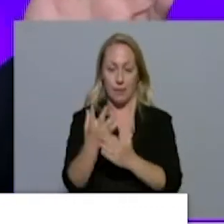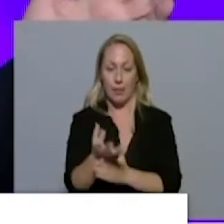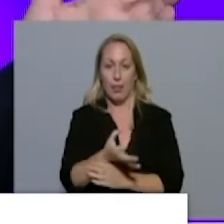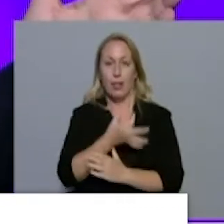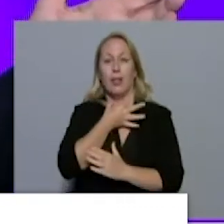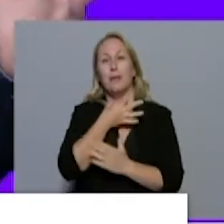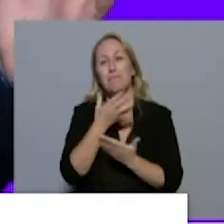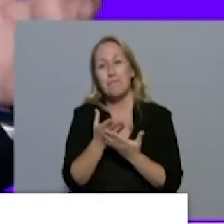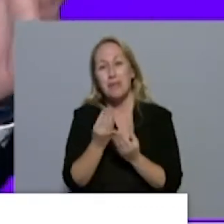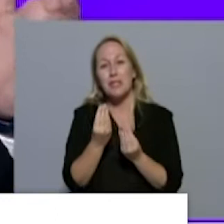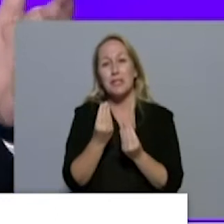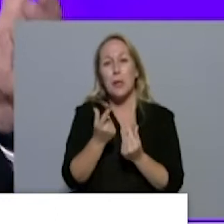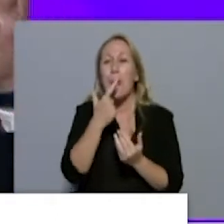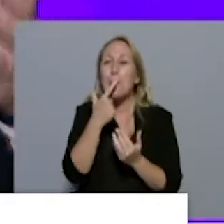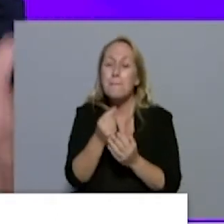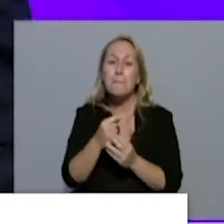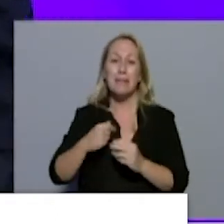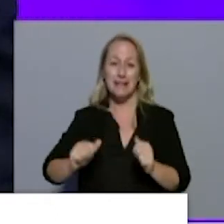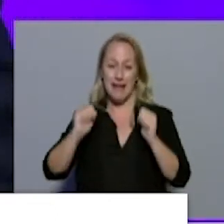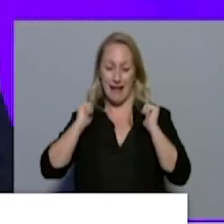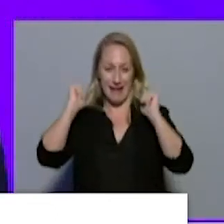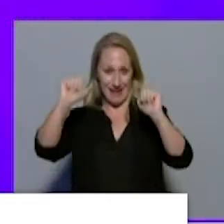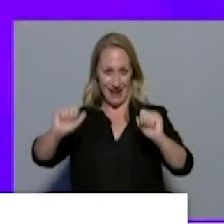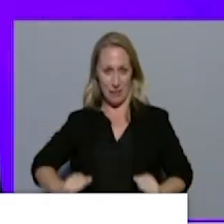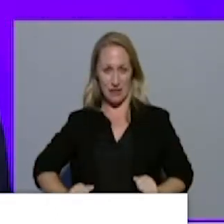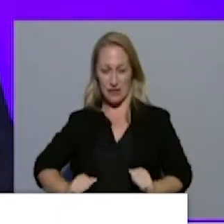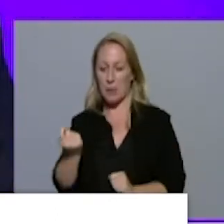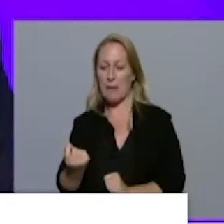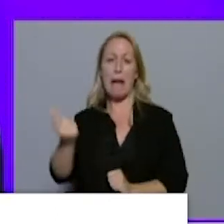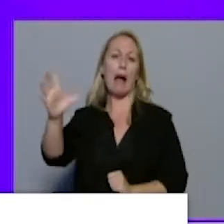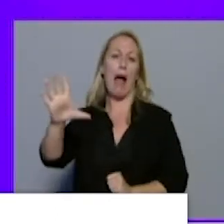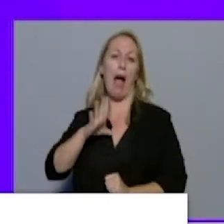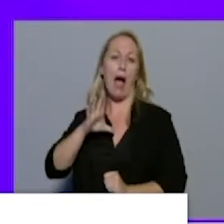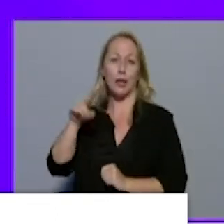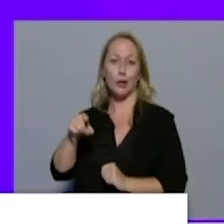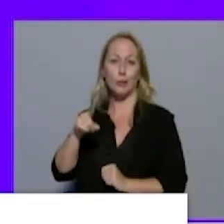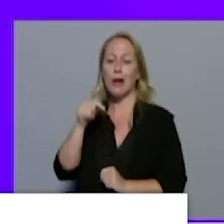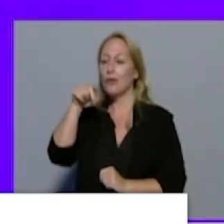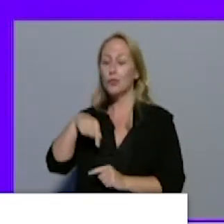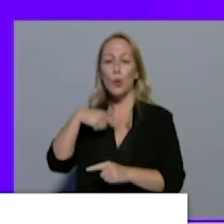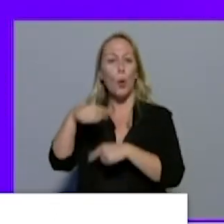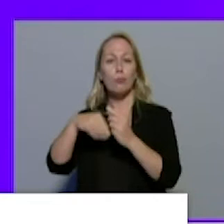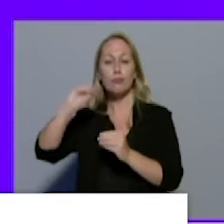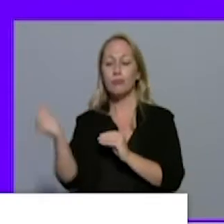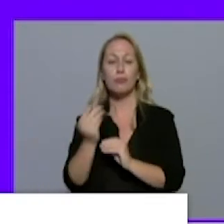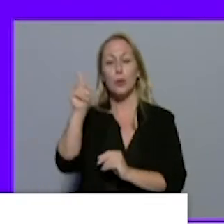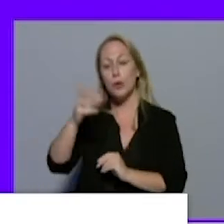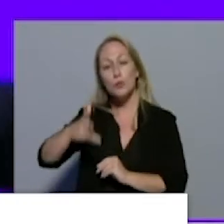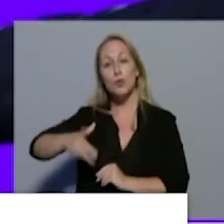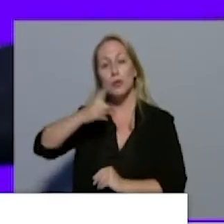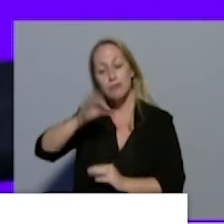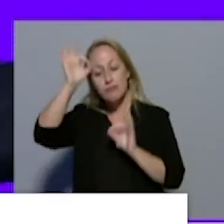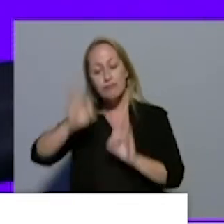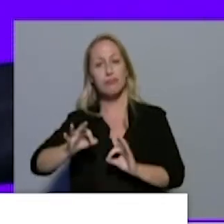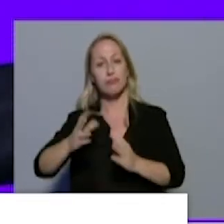μου την έκφραση, ολιγαρχικού καπιταλισμού που έχει επιβάλει στη χώρα μας ο κ. Μητσοτάκης. Και δεν